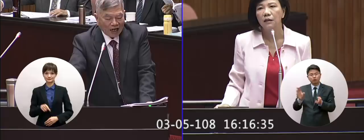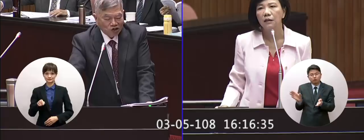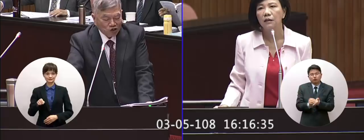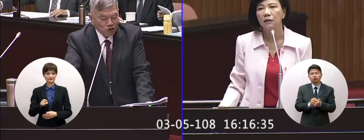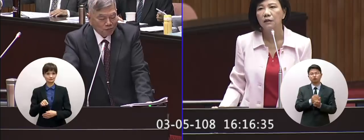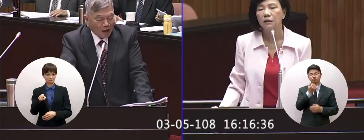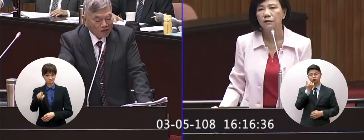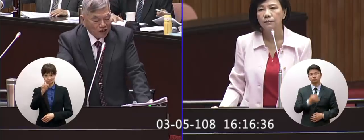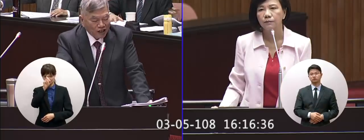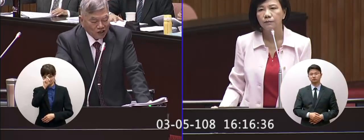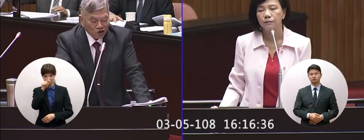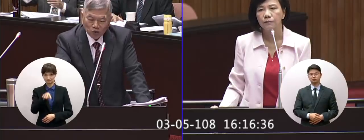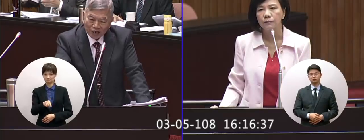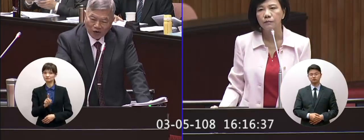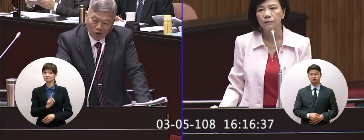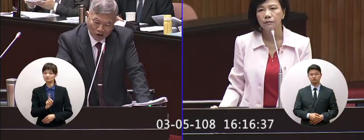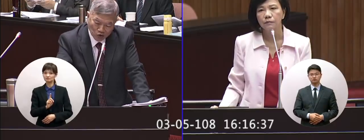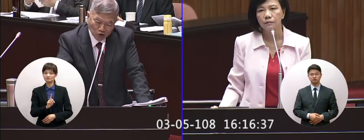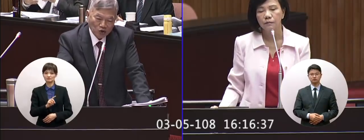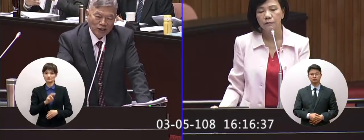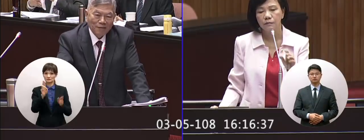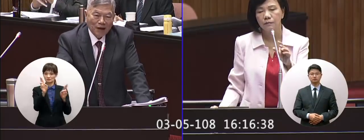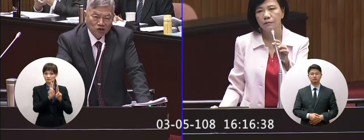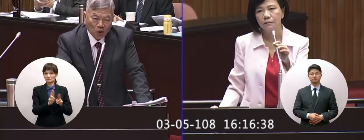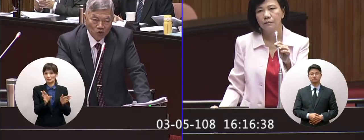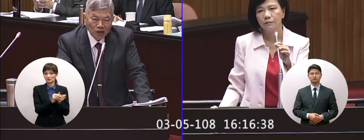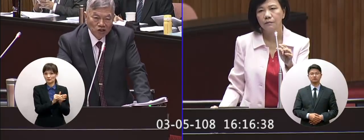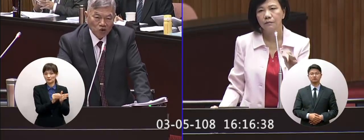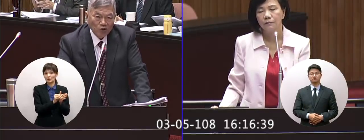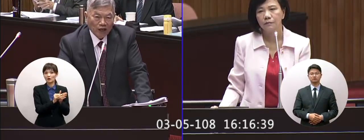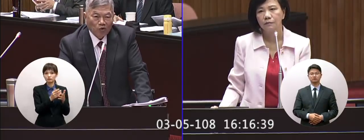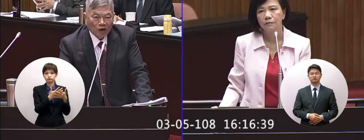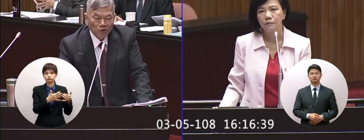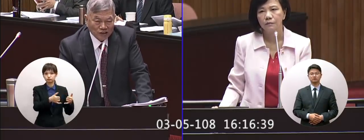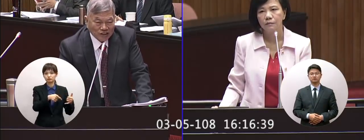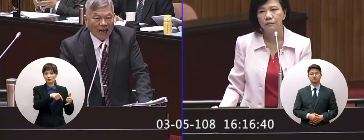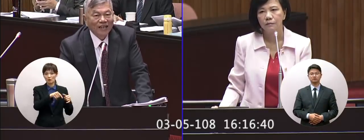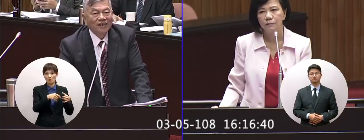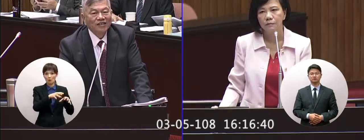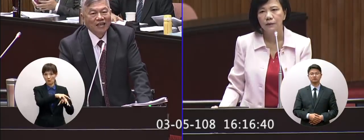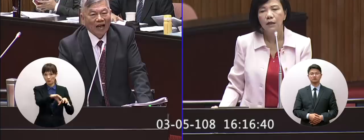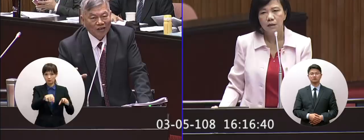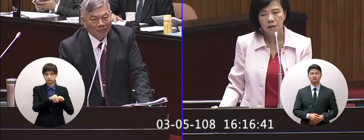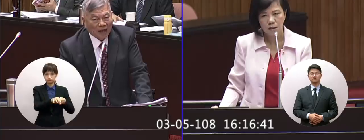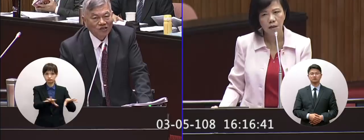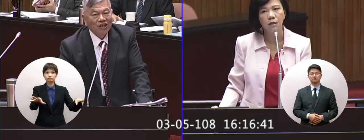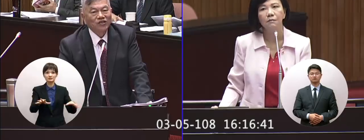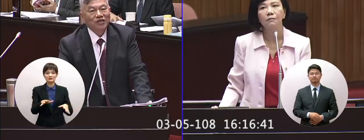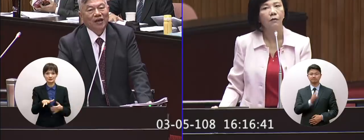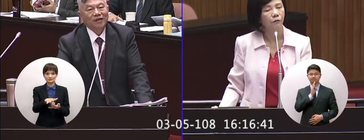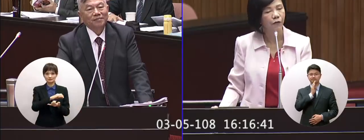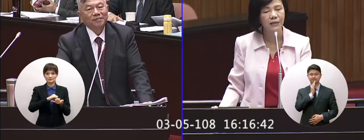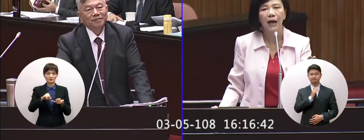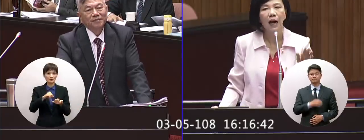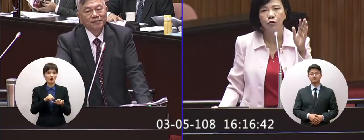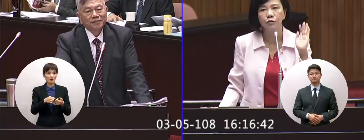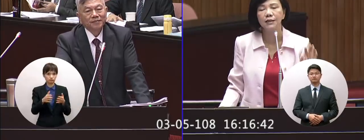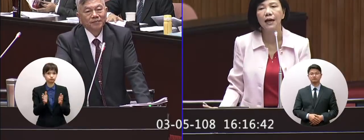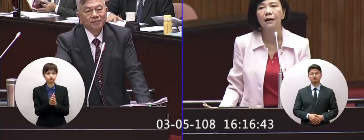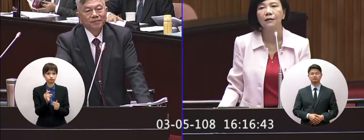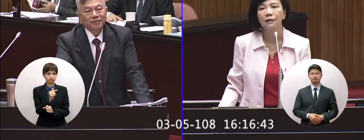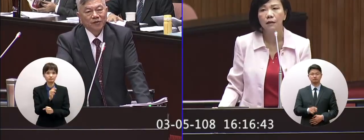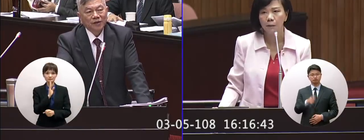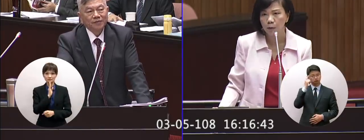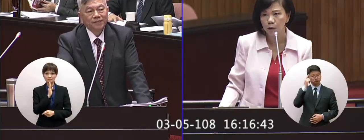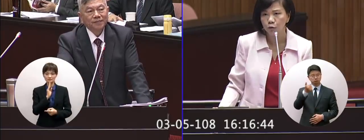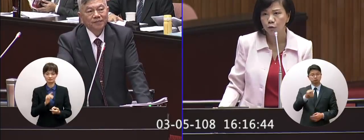的期待就是把这一个充电网路做起来，把 充电网路的产业在台湾也把它建起来。 非常好，就是